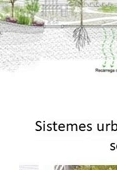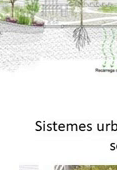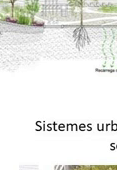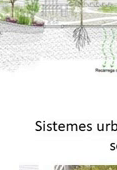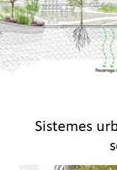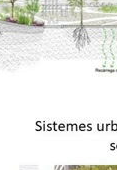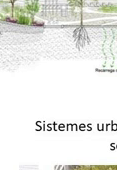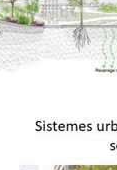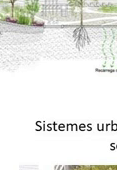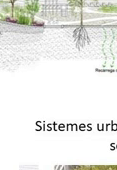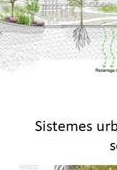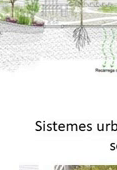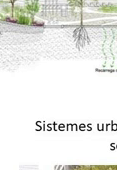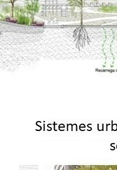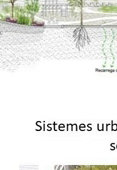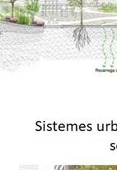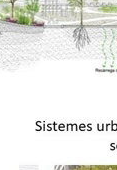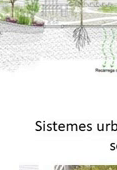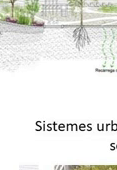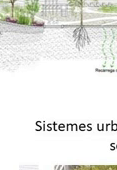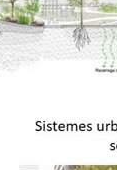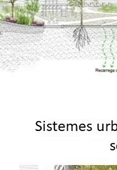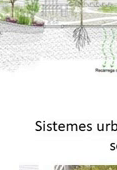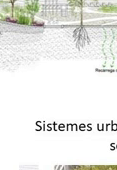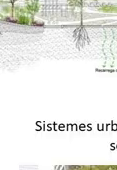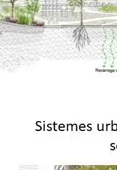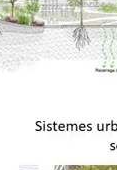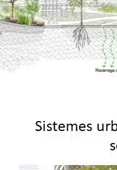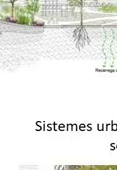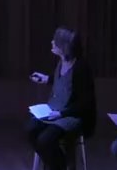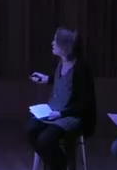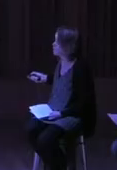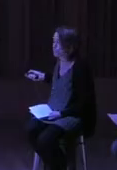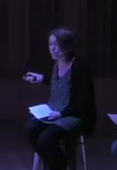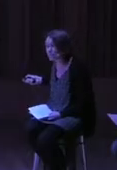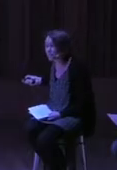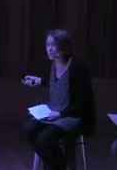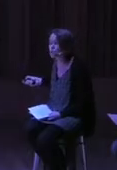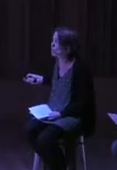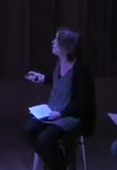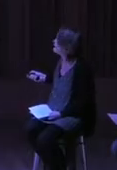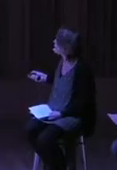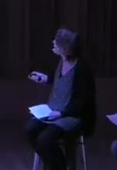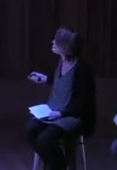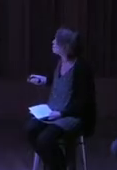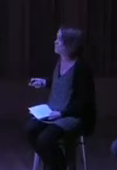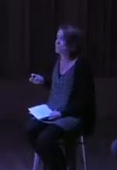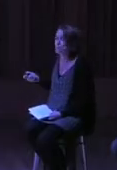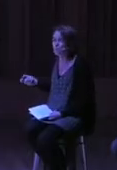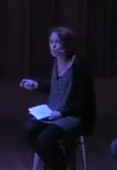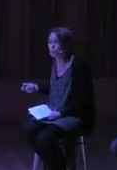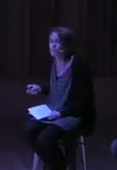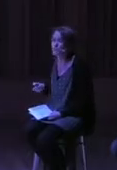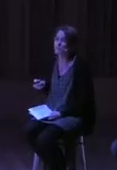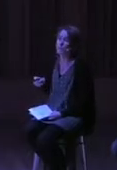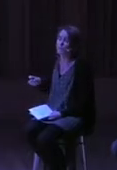pel rec, no? Tot això té a veure amb estudiar molt bé, aquí com diu, no? Quina és la qualitat de l'aigua, quina és la permeabilitat del sòl i quins són els